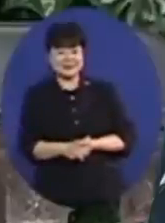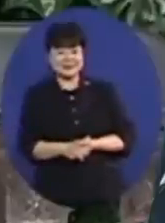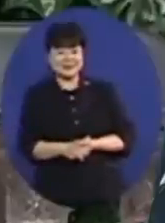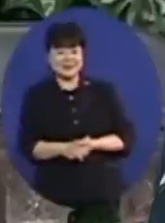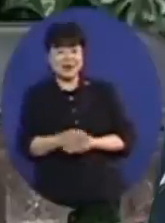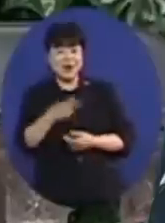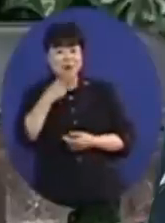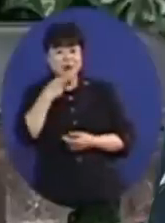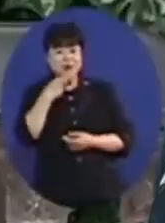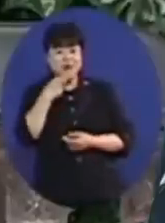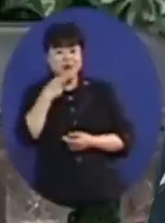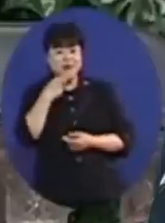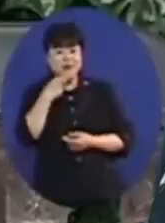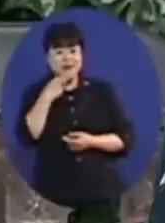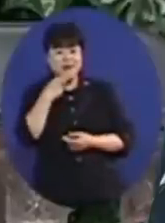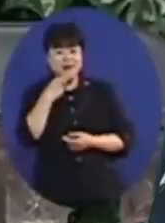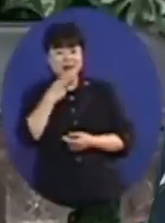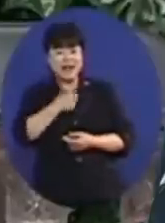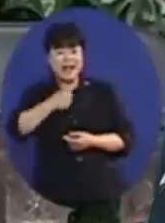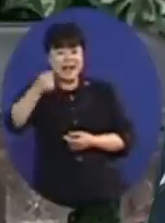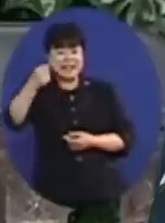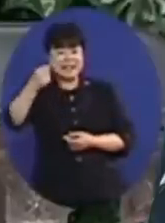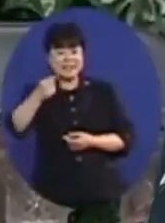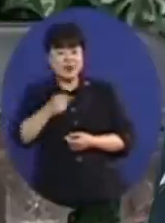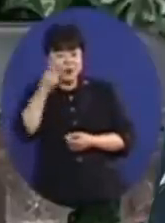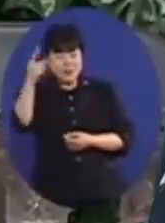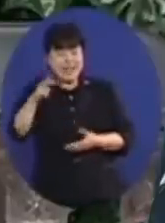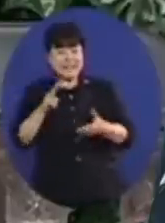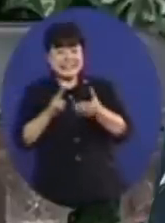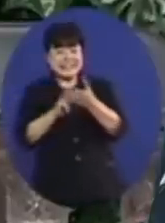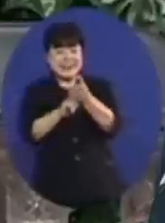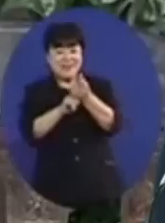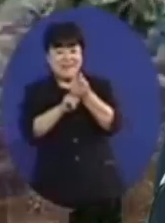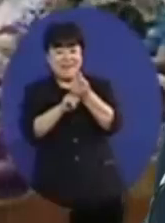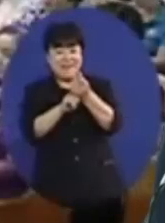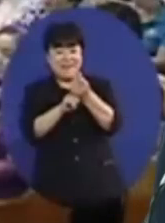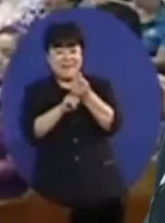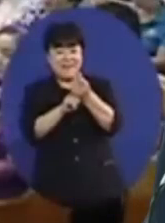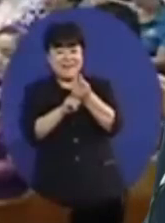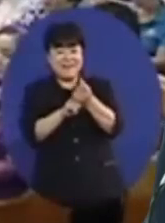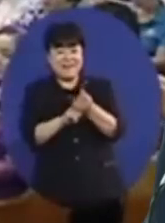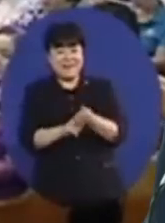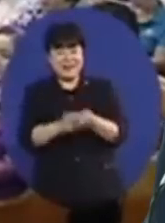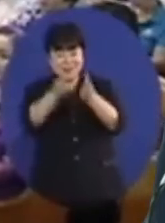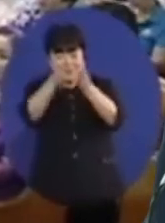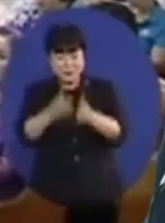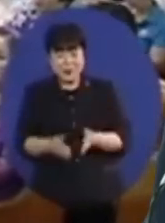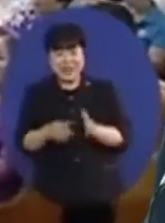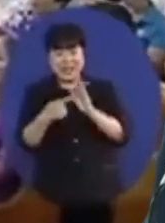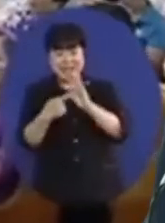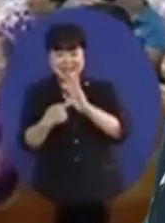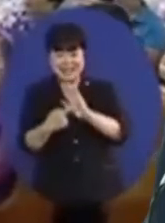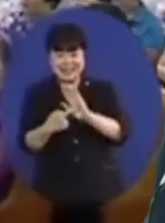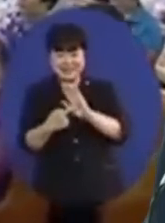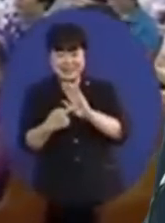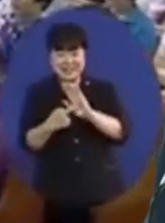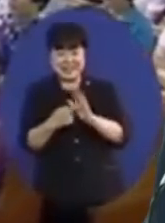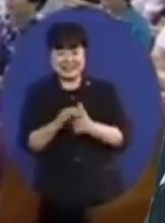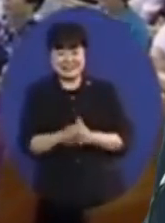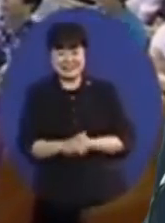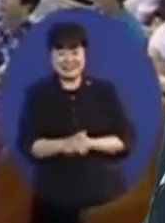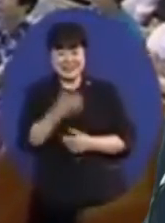없는 것을 갖게 되는 위대한 기적이 이를 통해서 나타난 것입니다